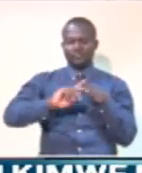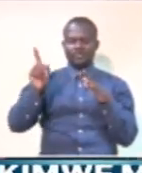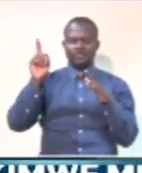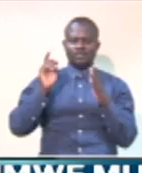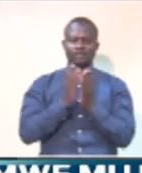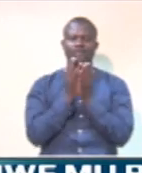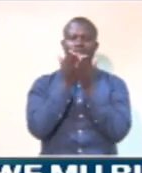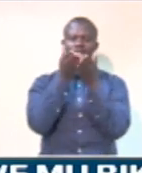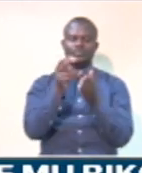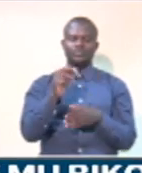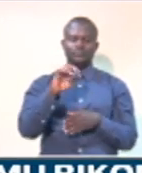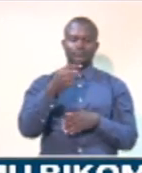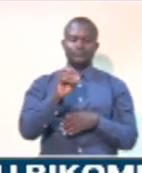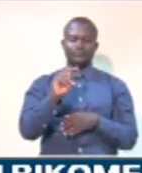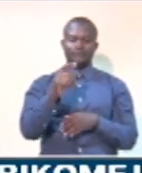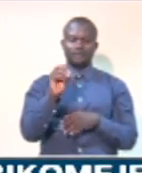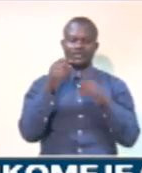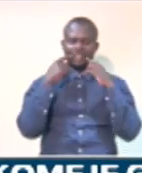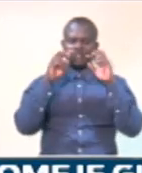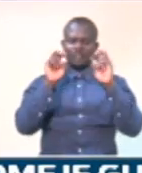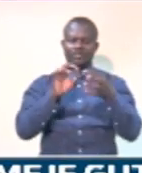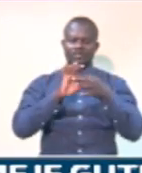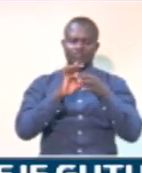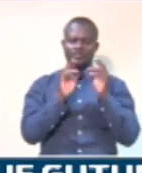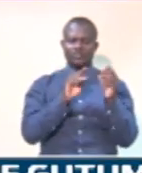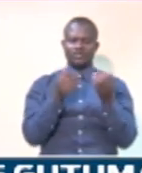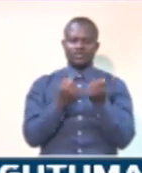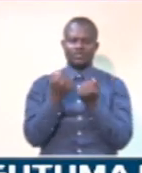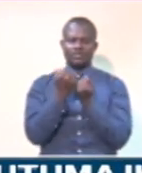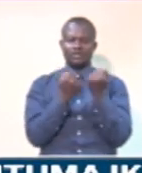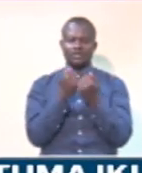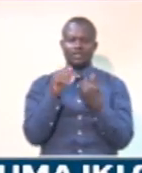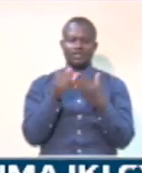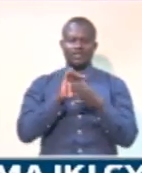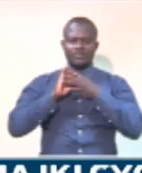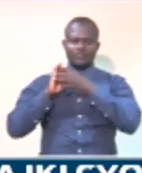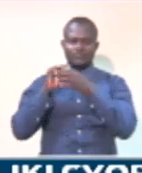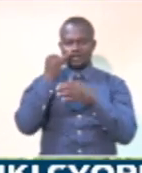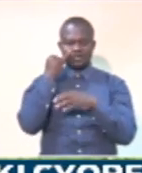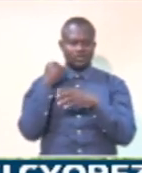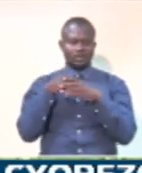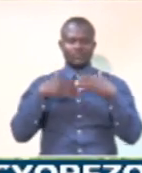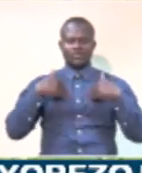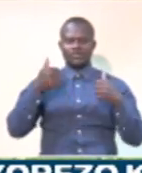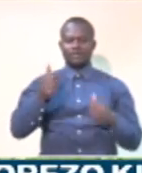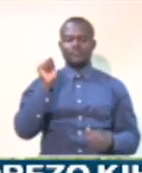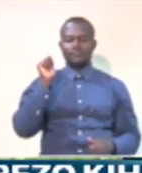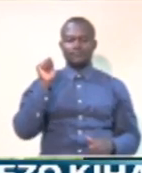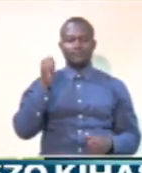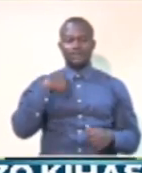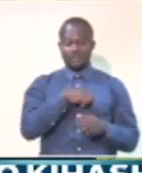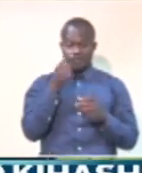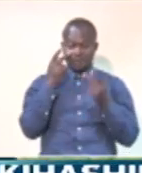ry'ikirunga cya Nyiragongo nabo bavuga ko umubano basanganywe no gufashanya ari injishi ikomeye ku buzima bwabo babonye abantu